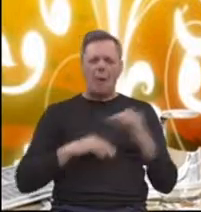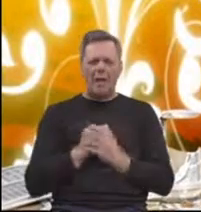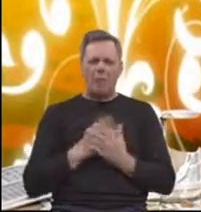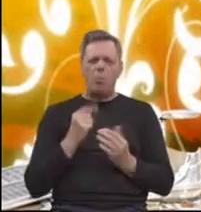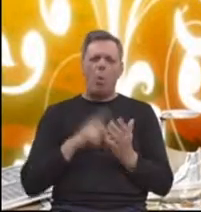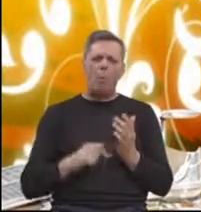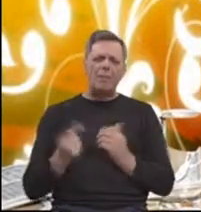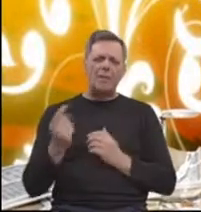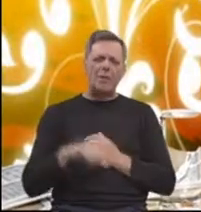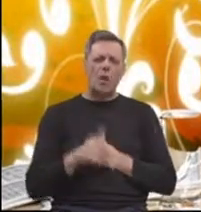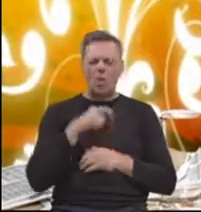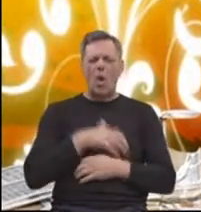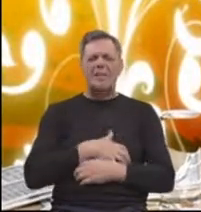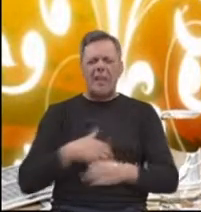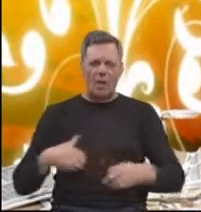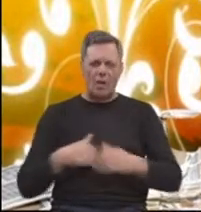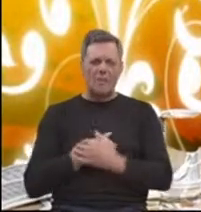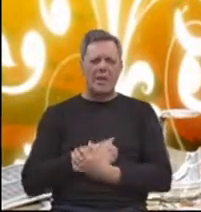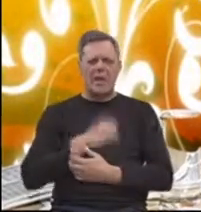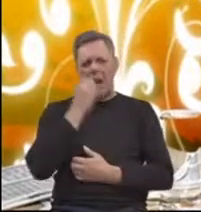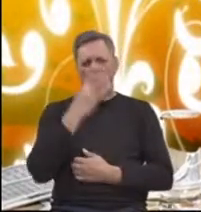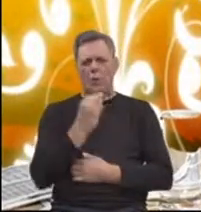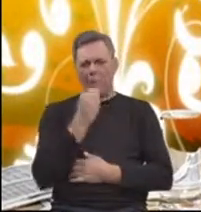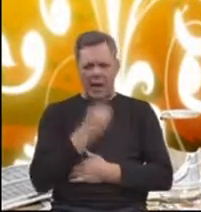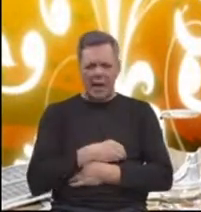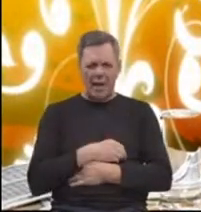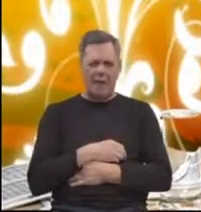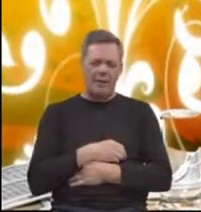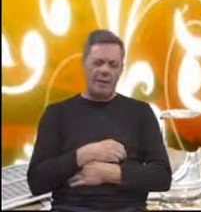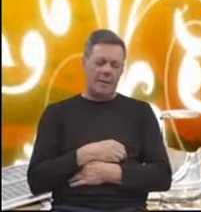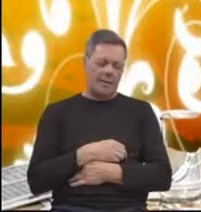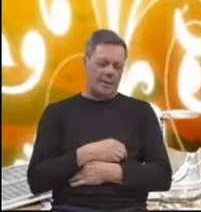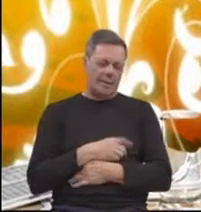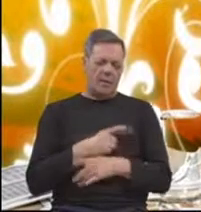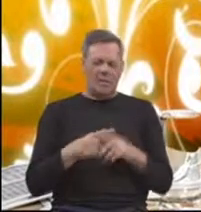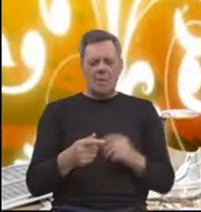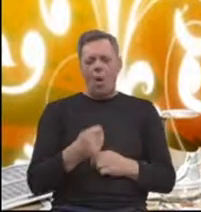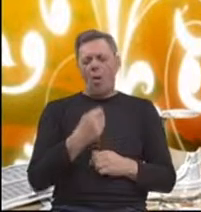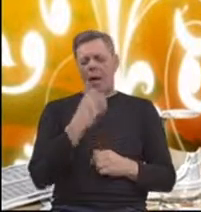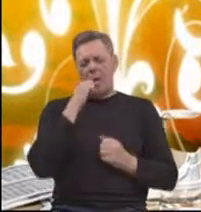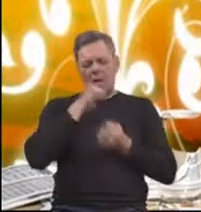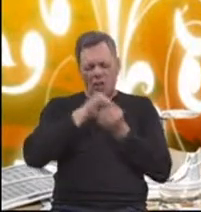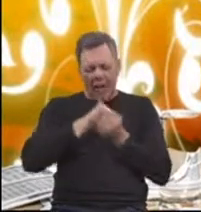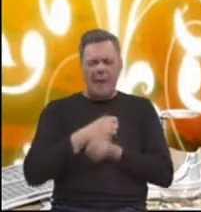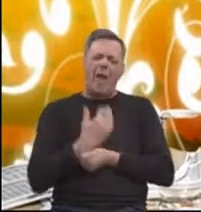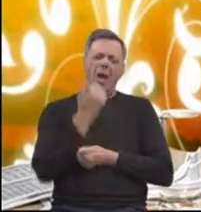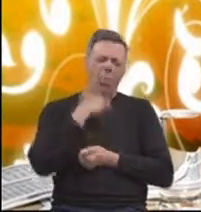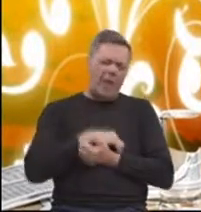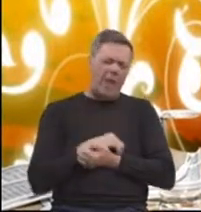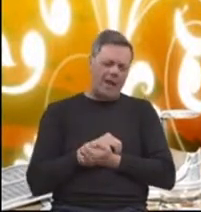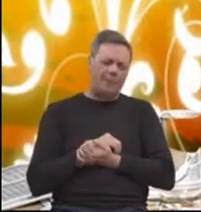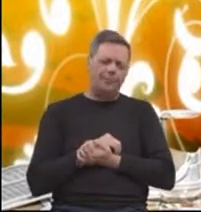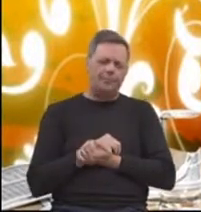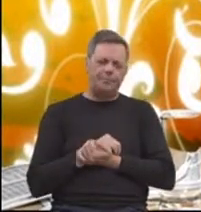godinama se dolazi do izglanjenosti, do loše prehrane, jer iz nemoći žvakanja, gutanja i tisuću drugih problema